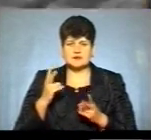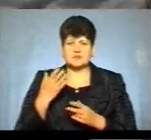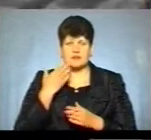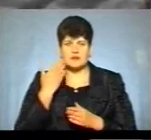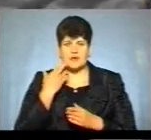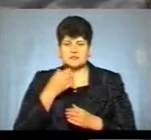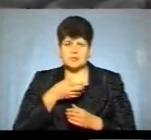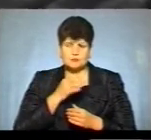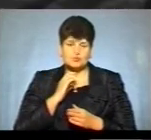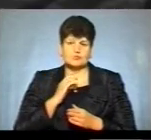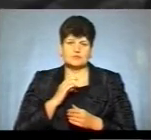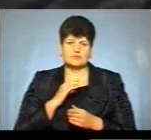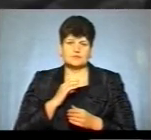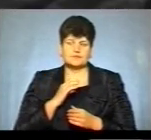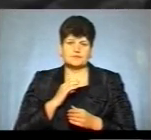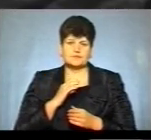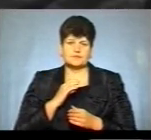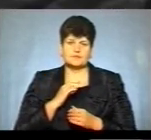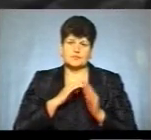п'ю. П'ю, як ти його.